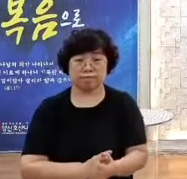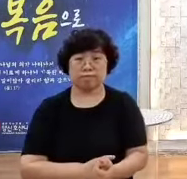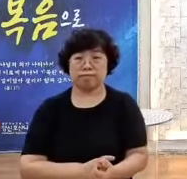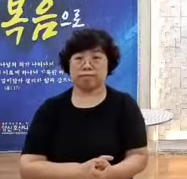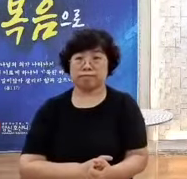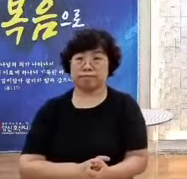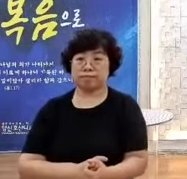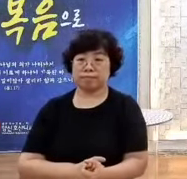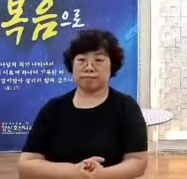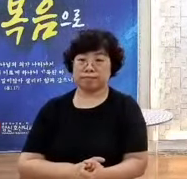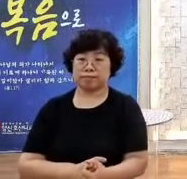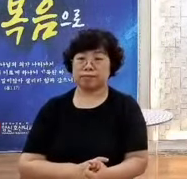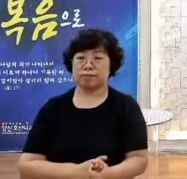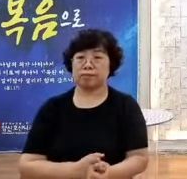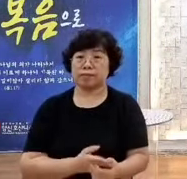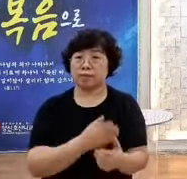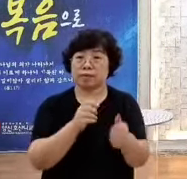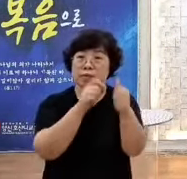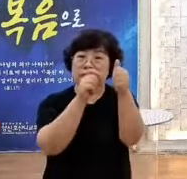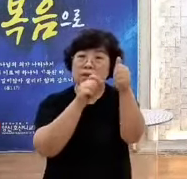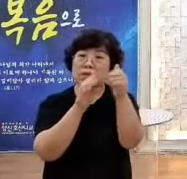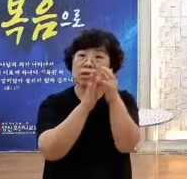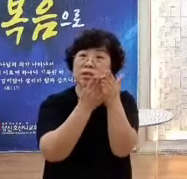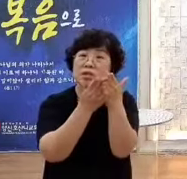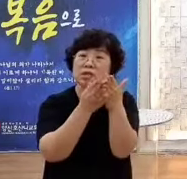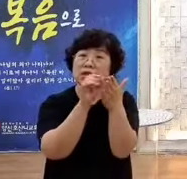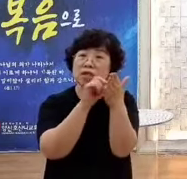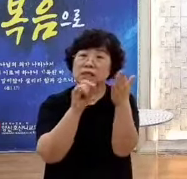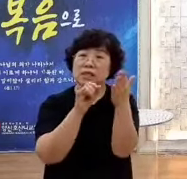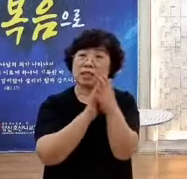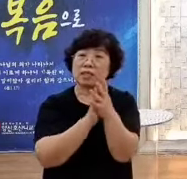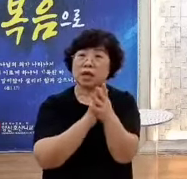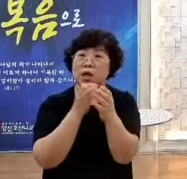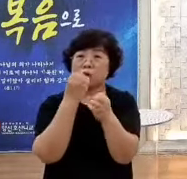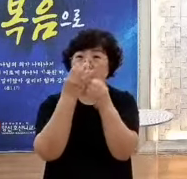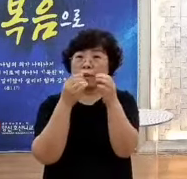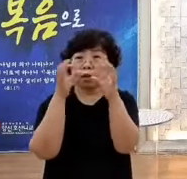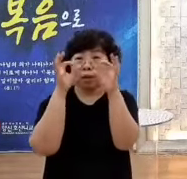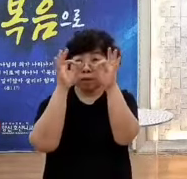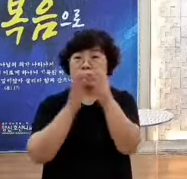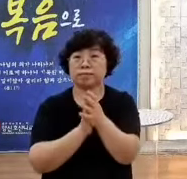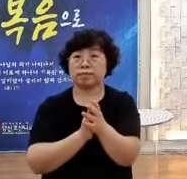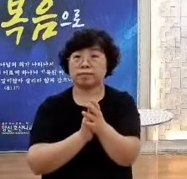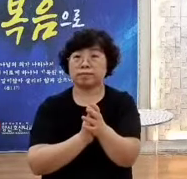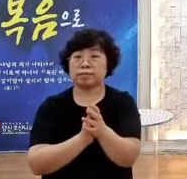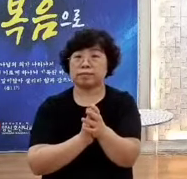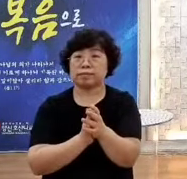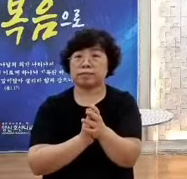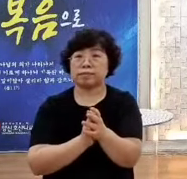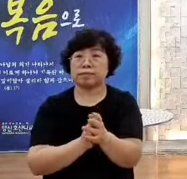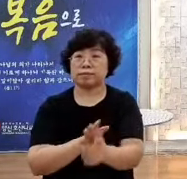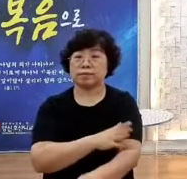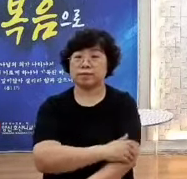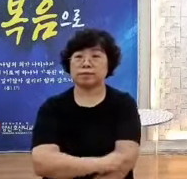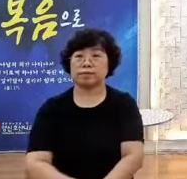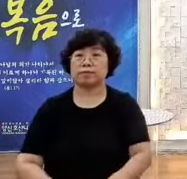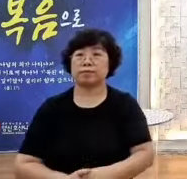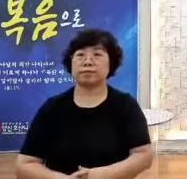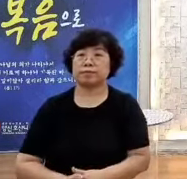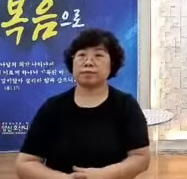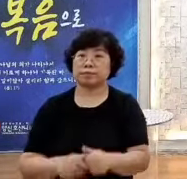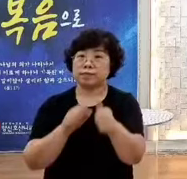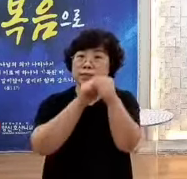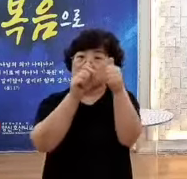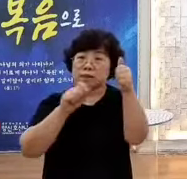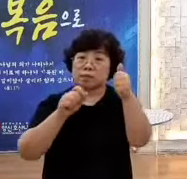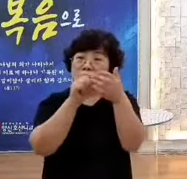고백합니다. 여러분, 히브리서 19장 13절, 14절 한번 보세요. 이 본문과 연결된 본문인데 히브리서